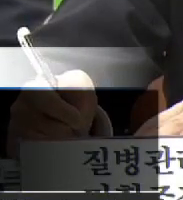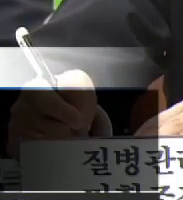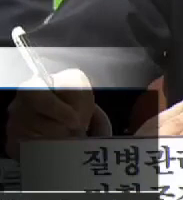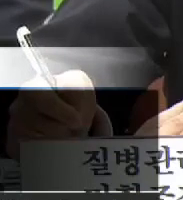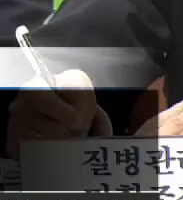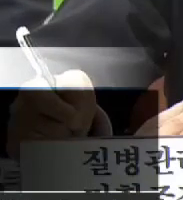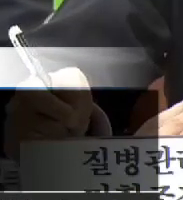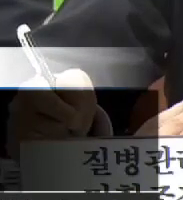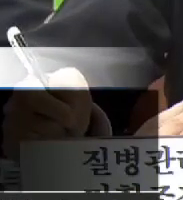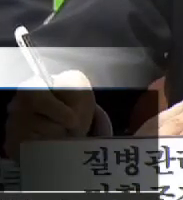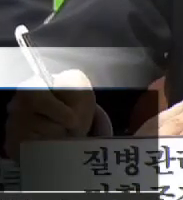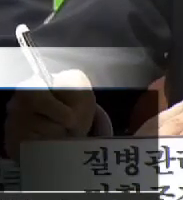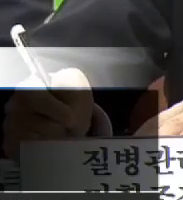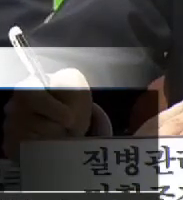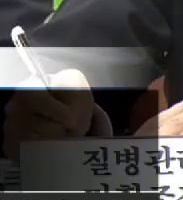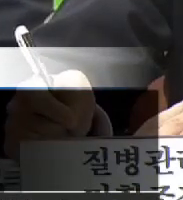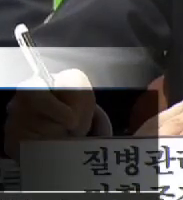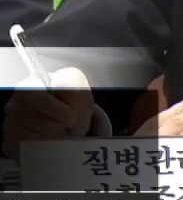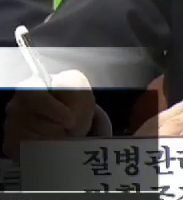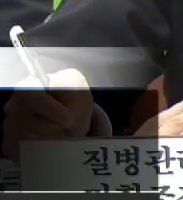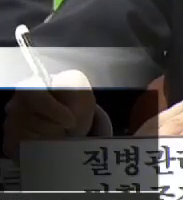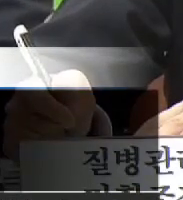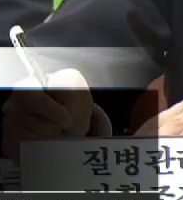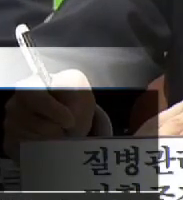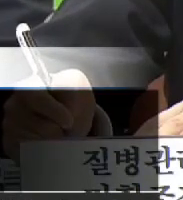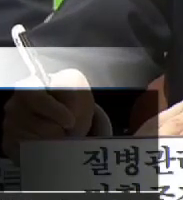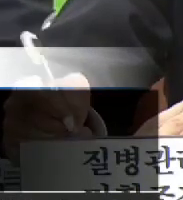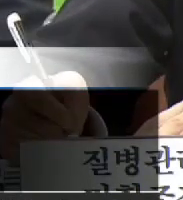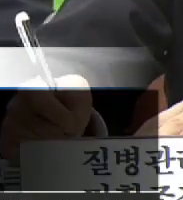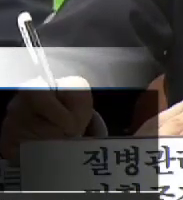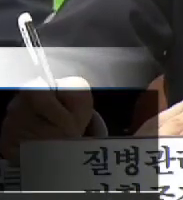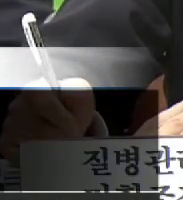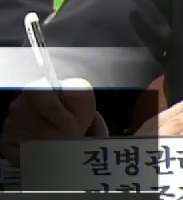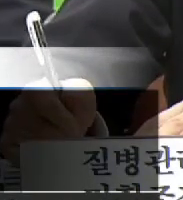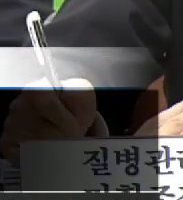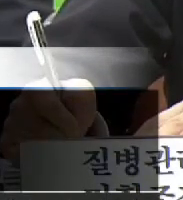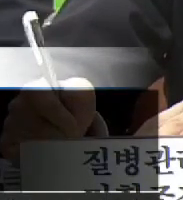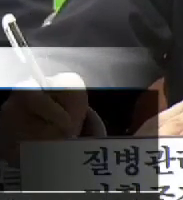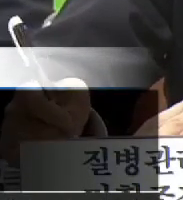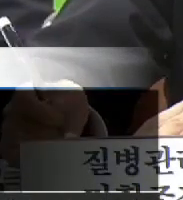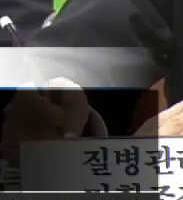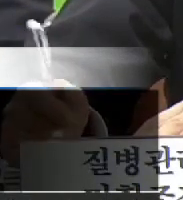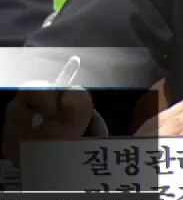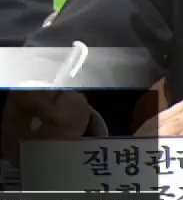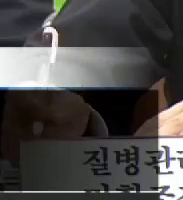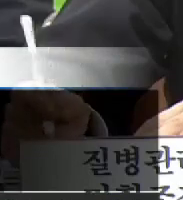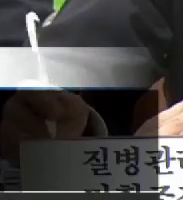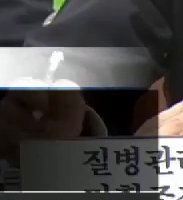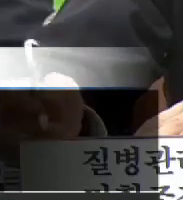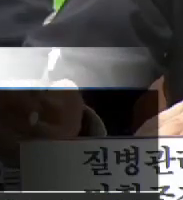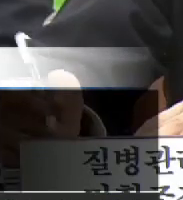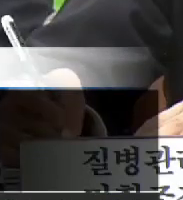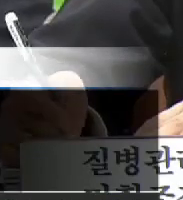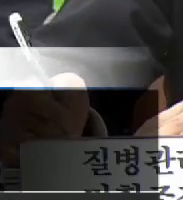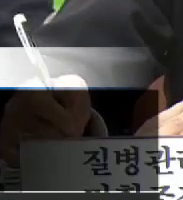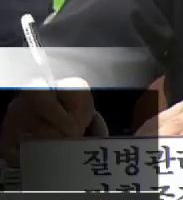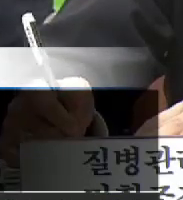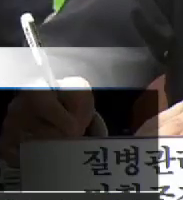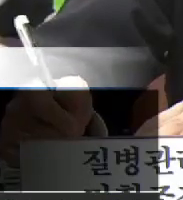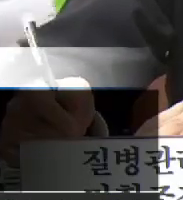하루에 560명이 70세 이상의 노인분들이 사망을 하십니다. 지금 매일 그 정도의 사망자 발생을 하고